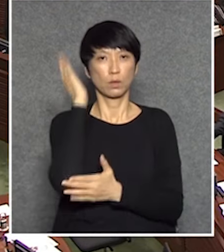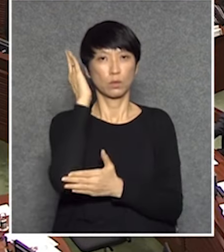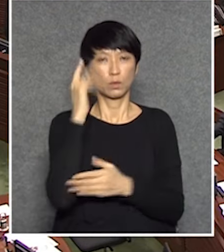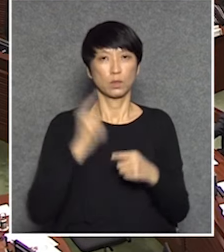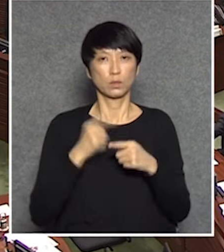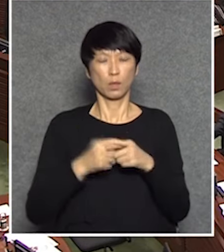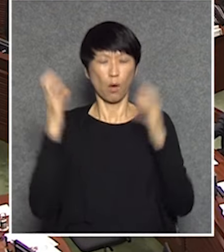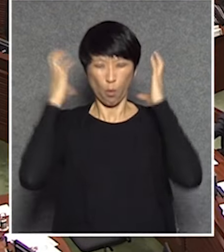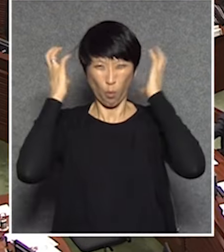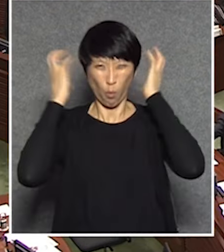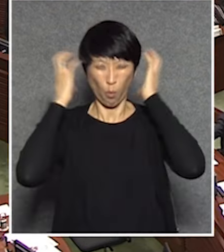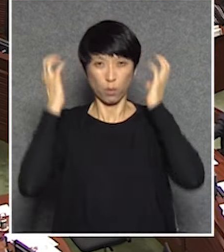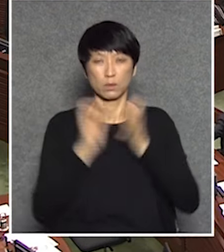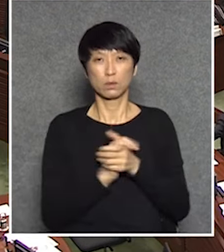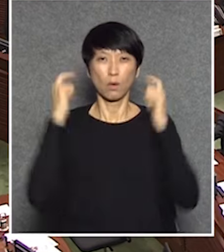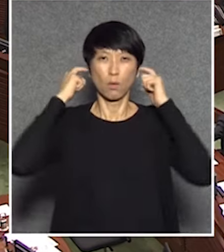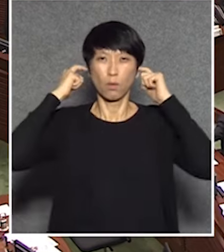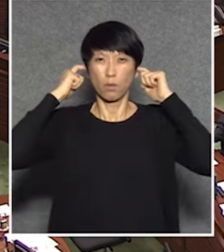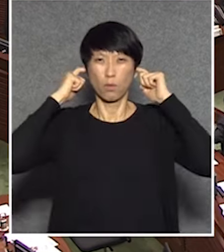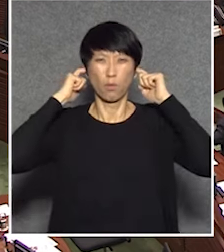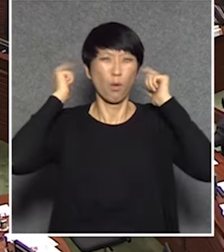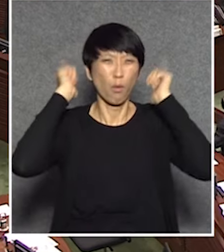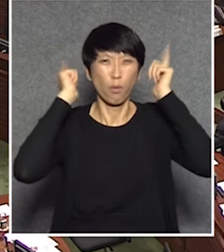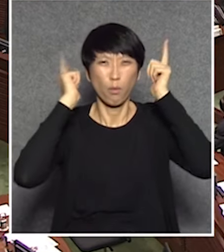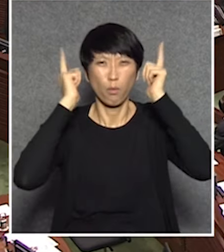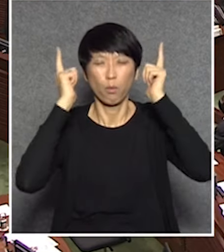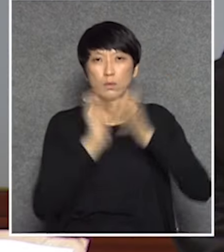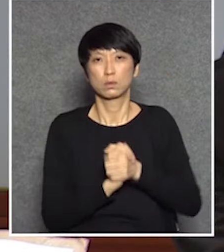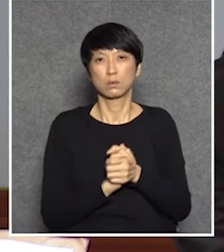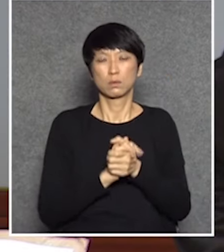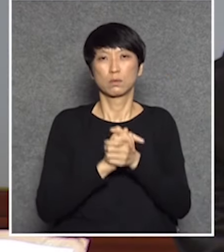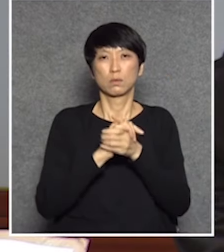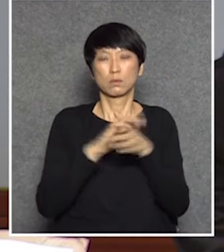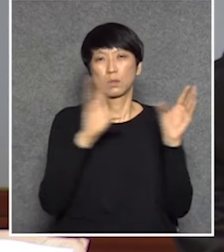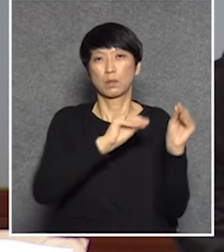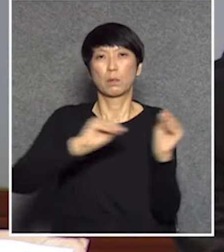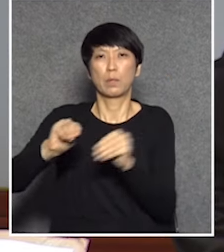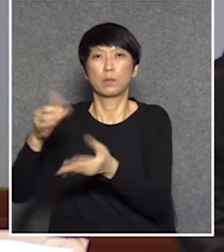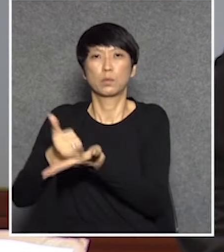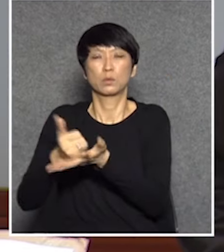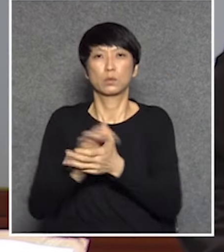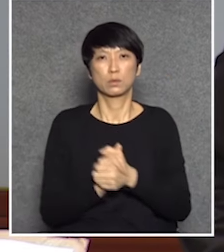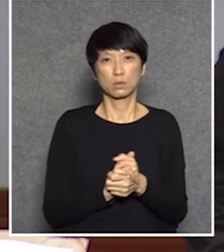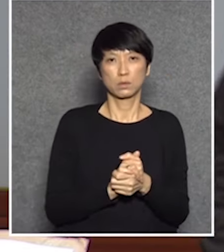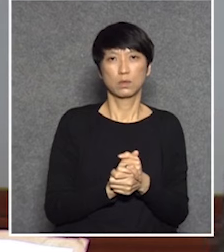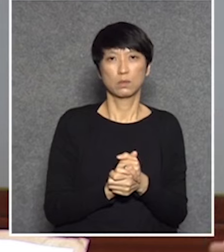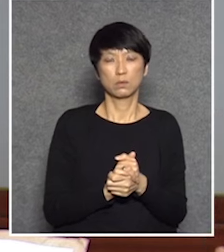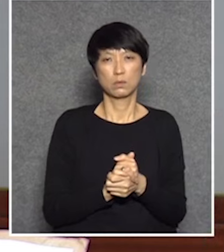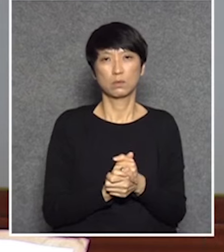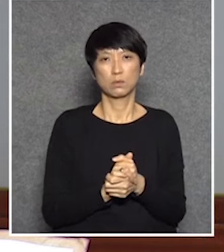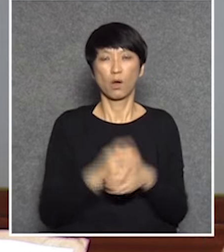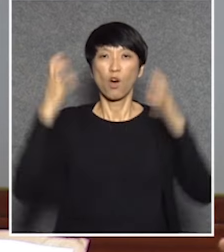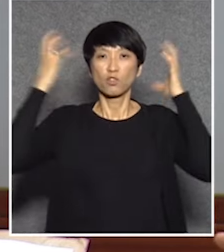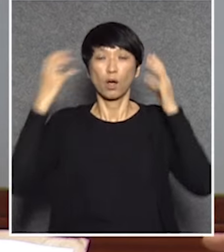量太大，即系我个耳仔系受唔到。 咁你搬一搬咯，控 制一下， 搬一搬咯、啊、你。 梁国雄议员。 我大聲冇